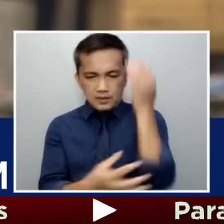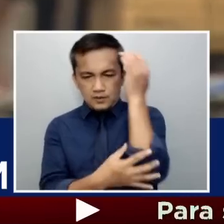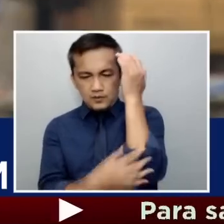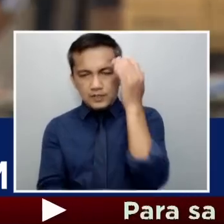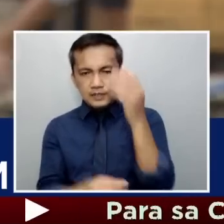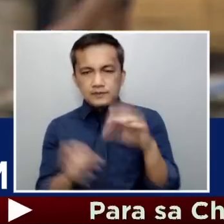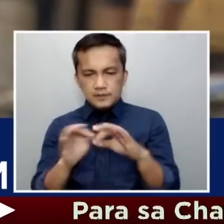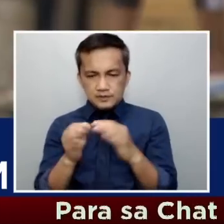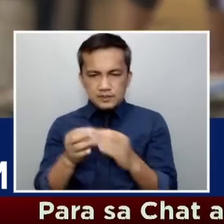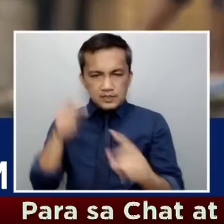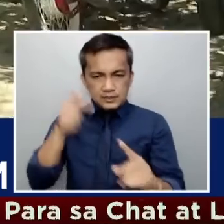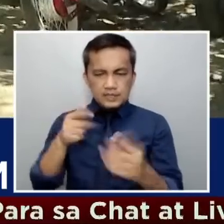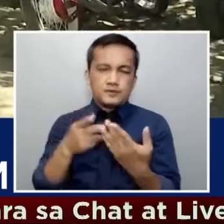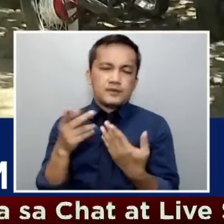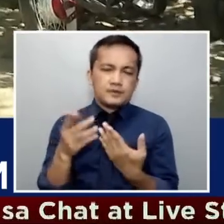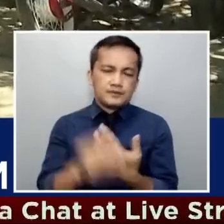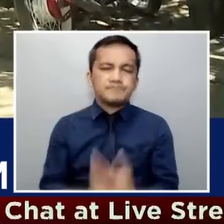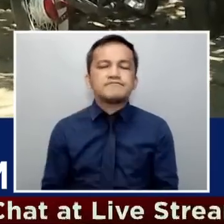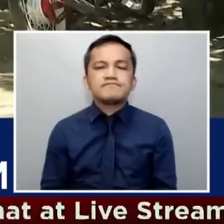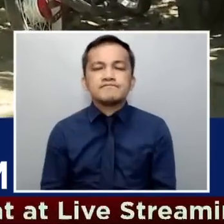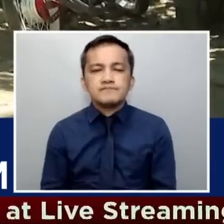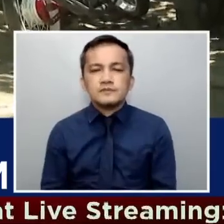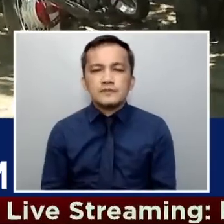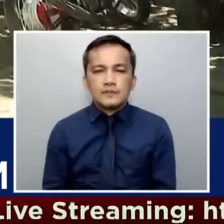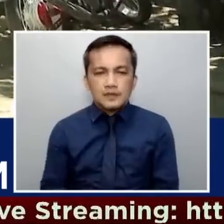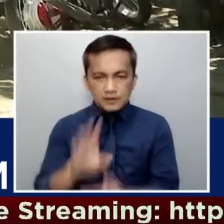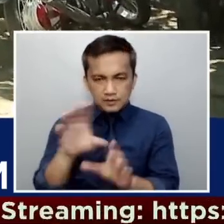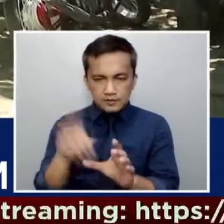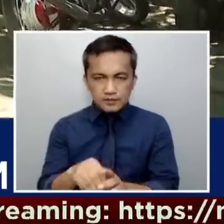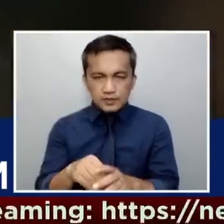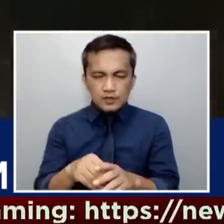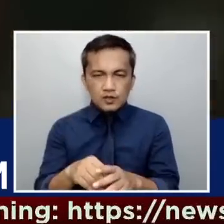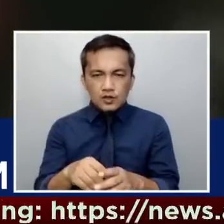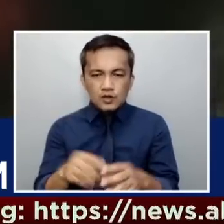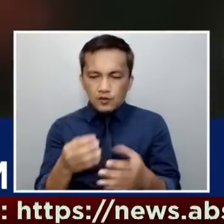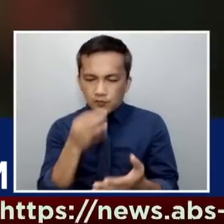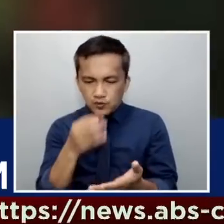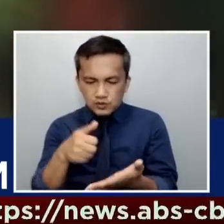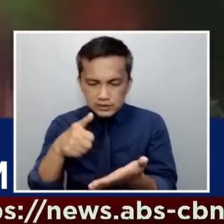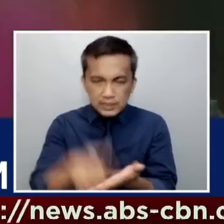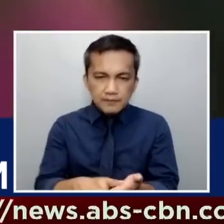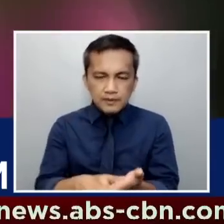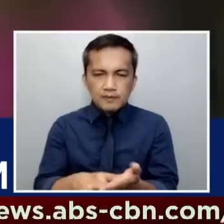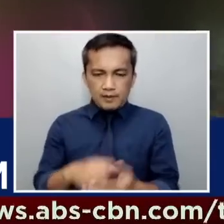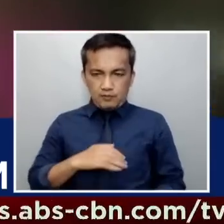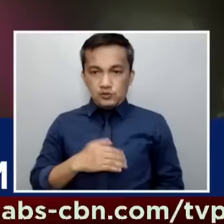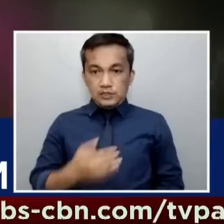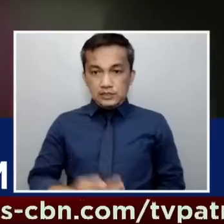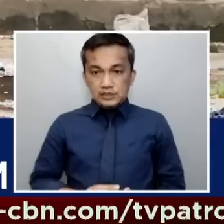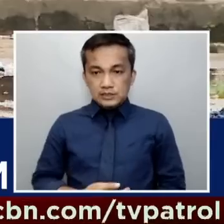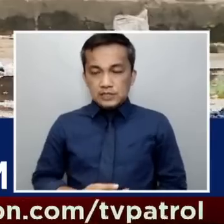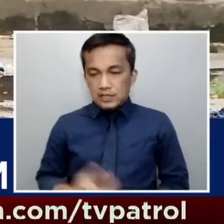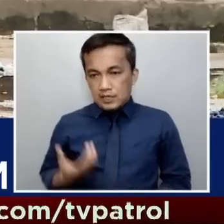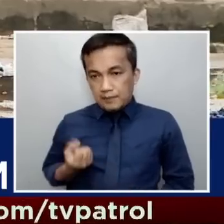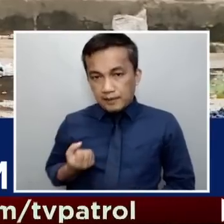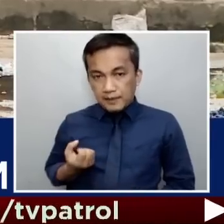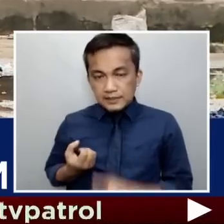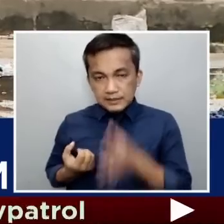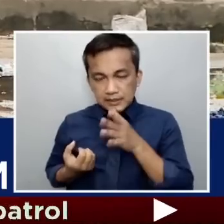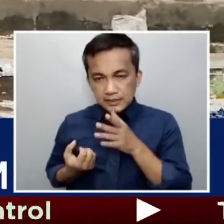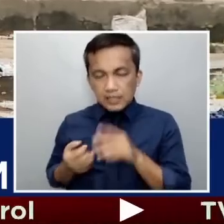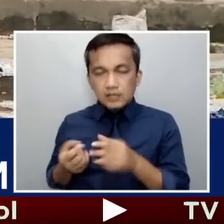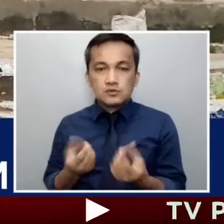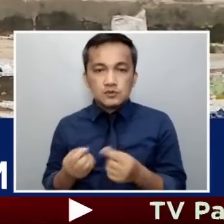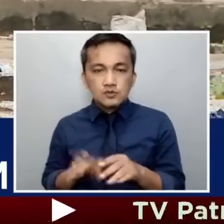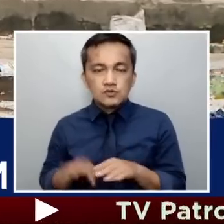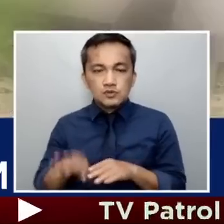ng proyekto. Magiging sakop din ng food stamp program ang mga buntis at nagpapagatas na ina bilang hakbang para